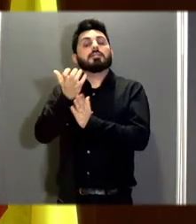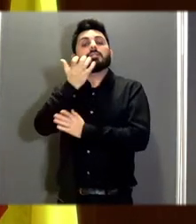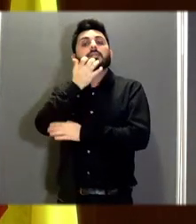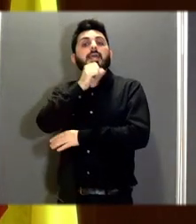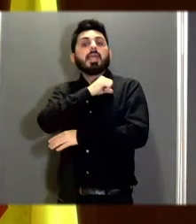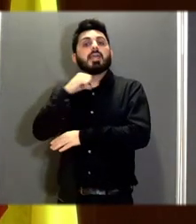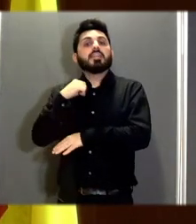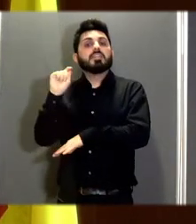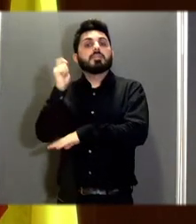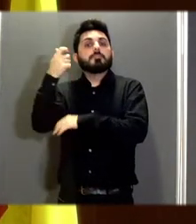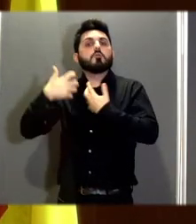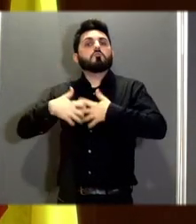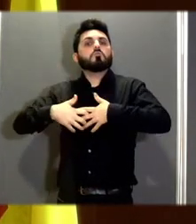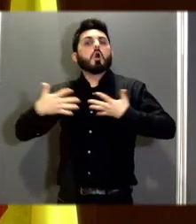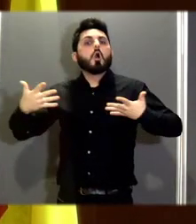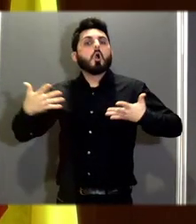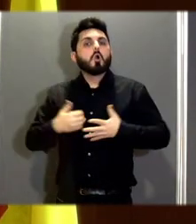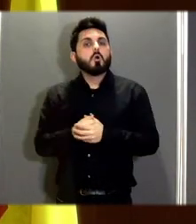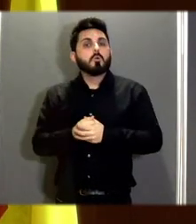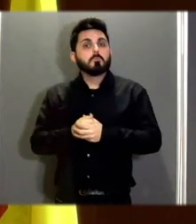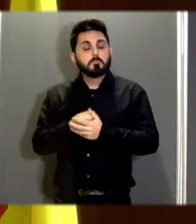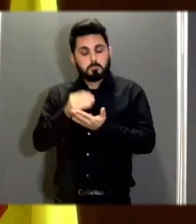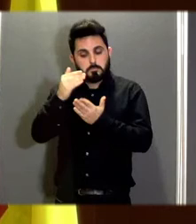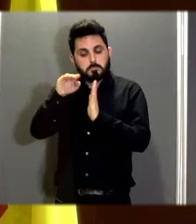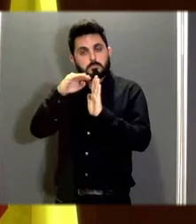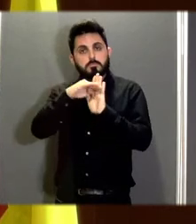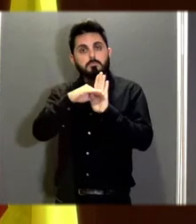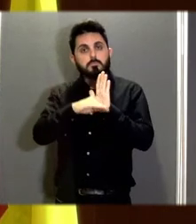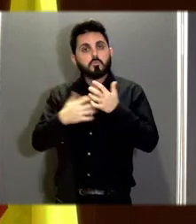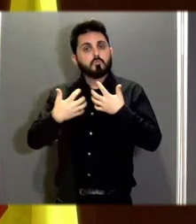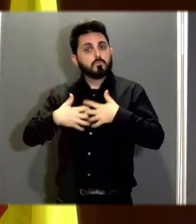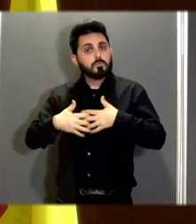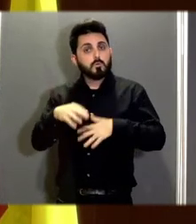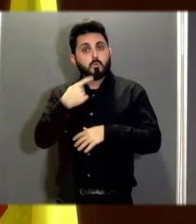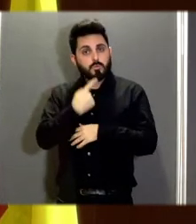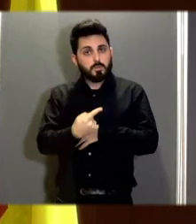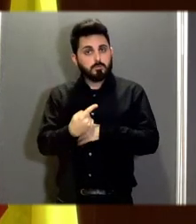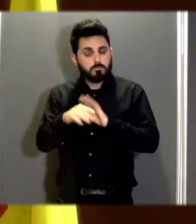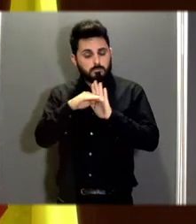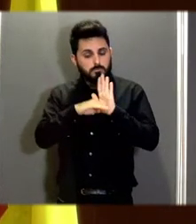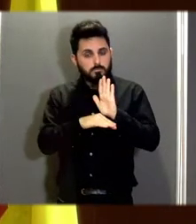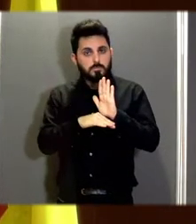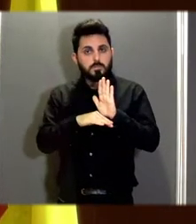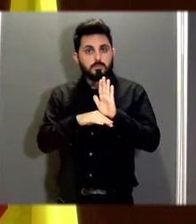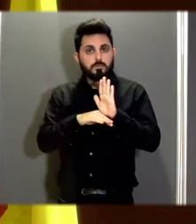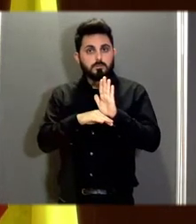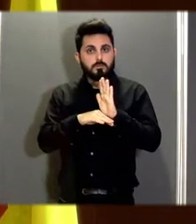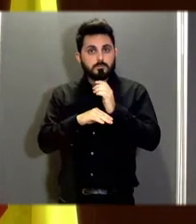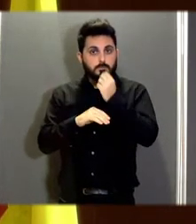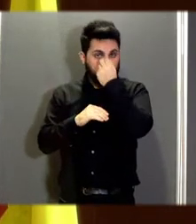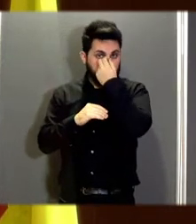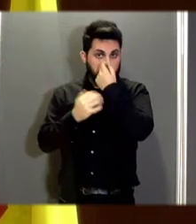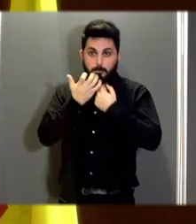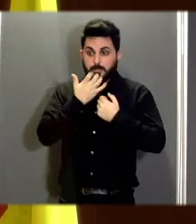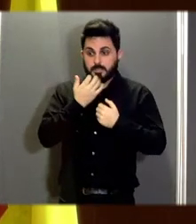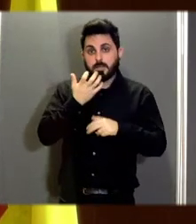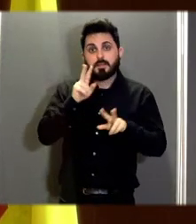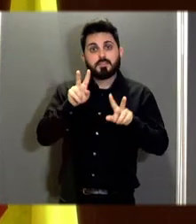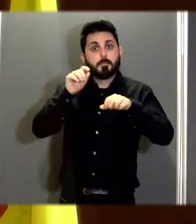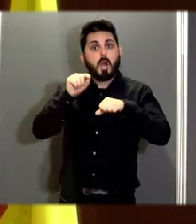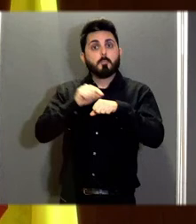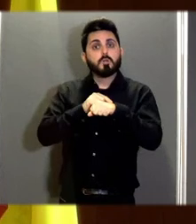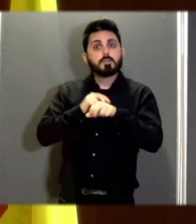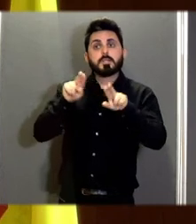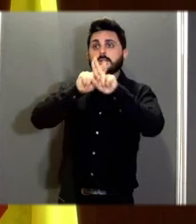d'estat. Tot allò que un estat s'ha de plantejar, doncs Escòcia ja ha dit, si fos independent, doncs què pensaria sobre això de la política internacional,